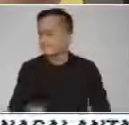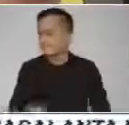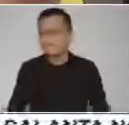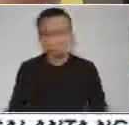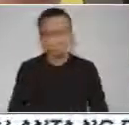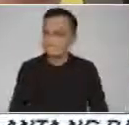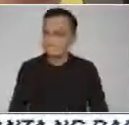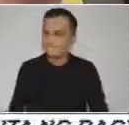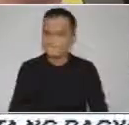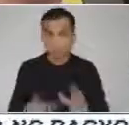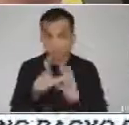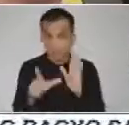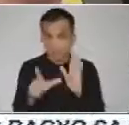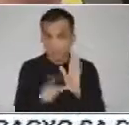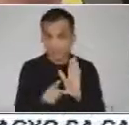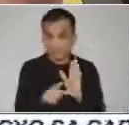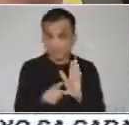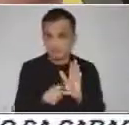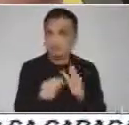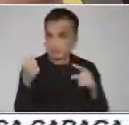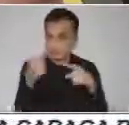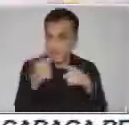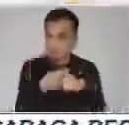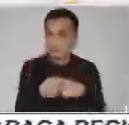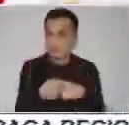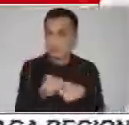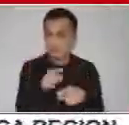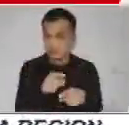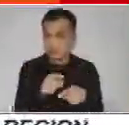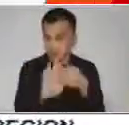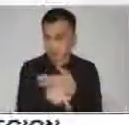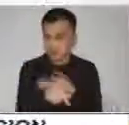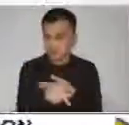Bernard Haudian sa detalye. Rise and shine, Bernard.